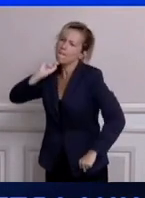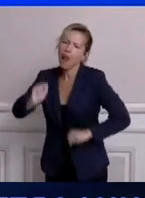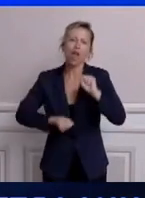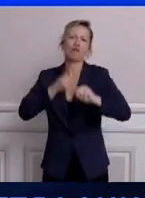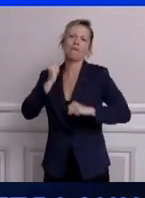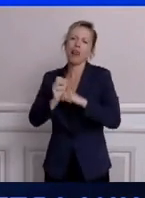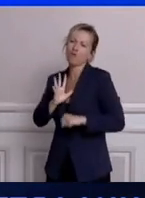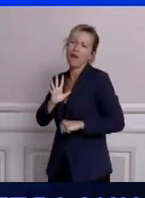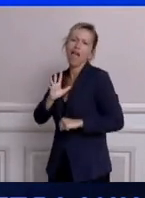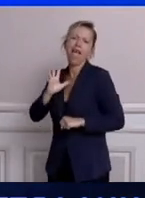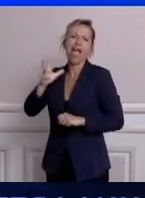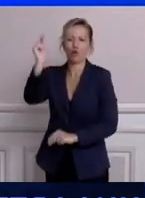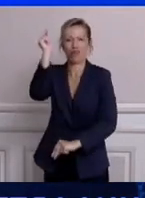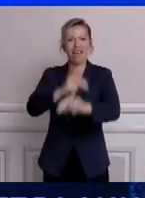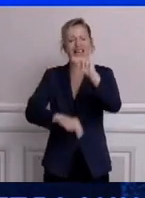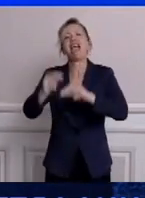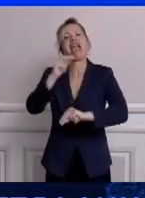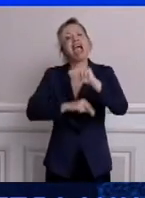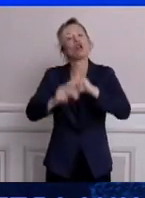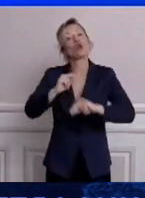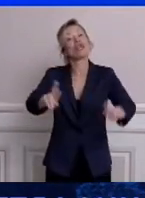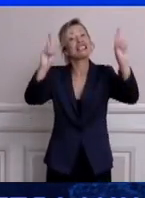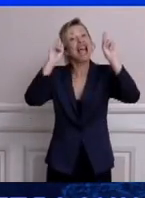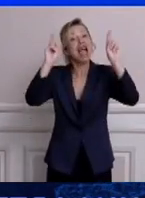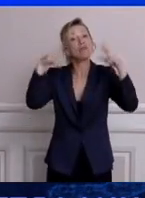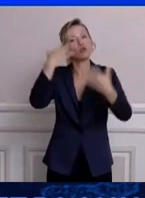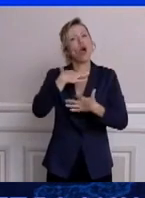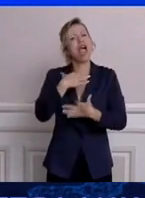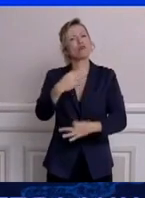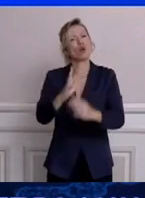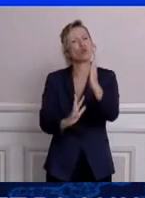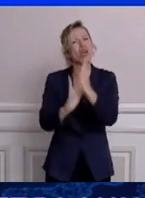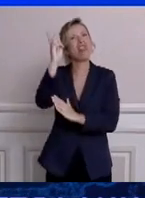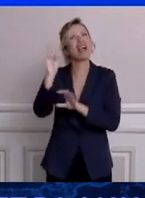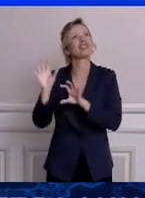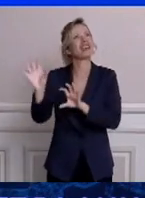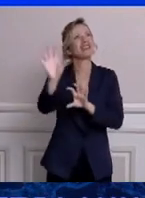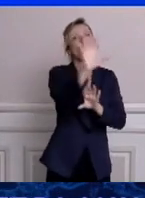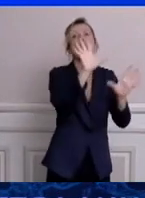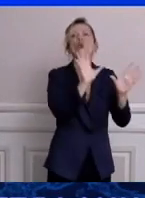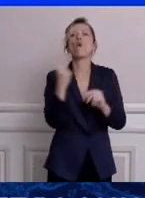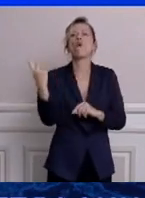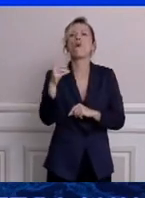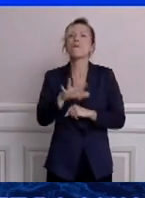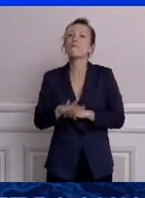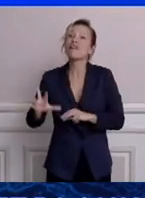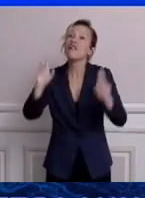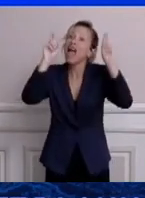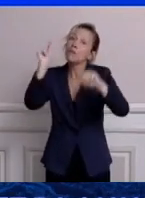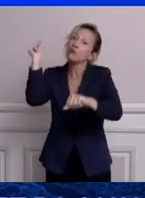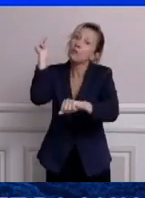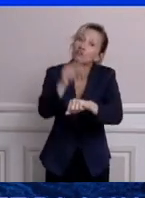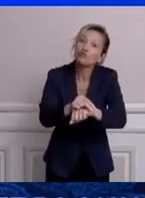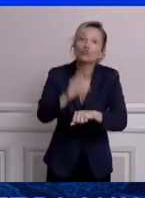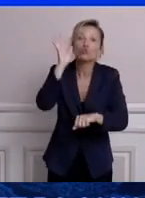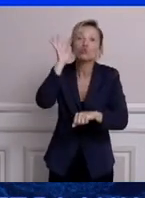οι 13 επιλογές να δικαιωθούν τελικά στην κάλπη, να δικαιωθούν από εσάς, ώστε να μπορούμε την επόμενη μέρα να